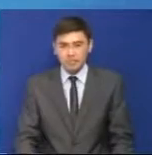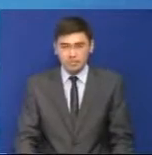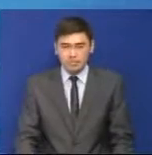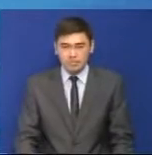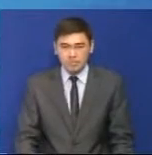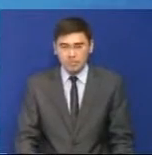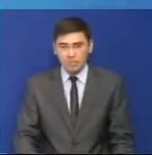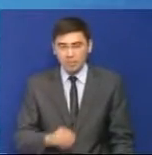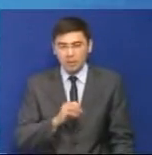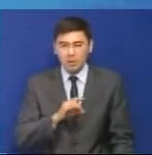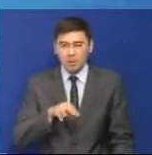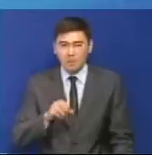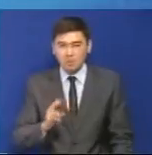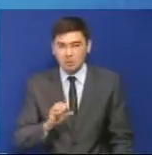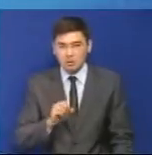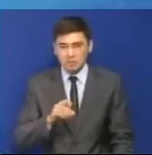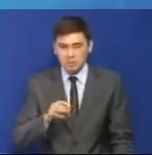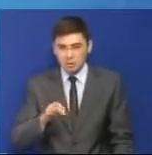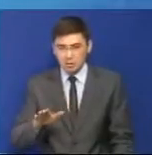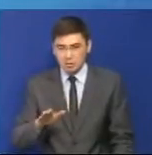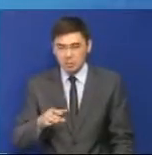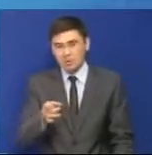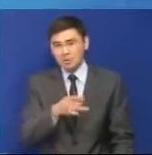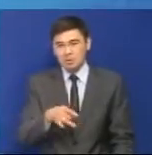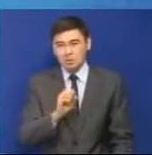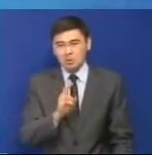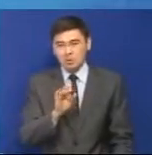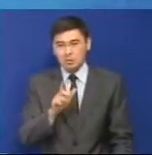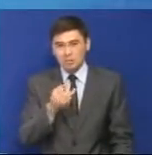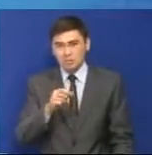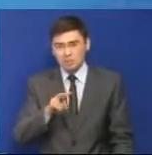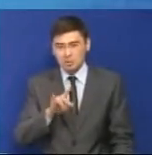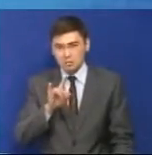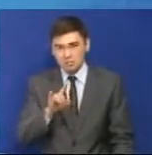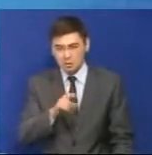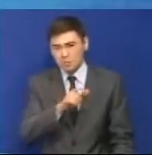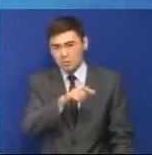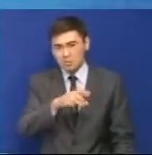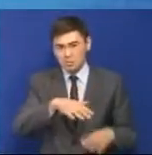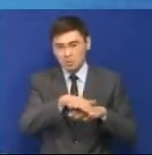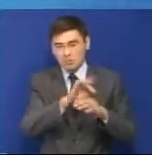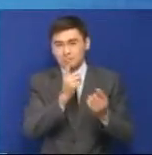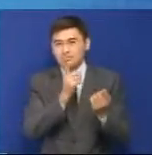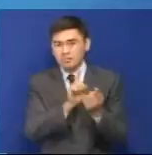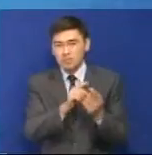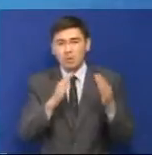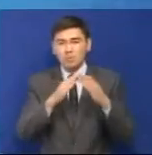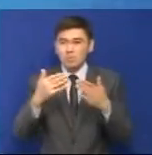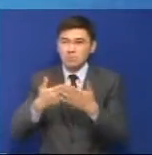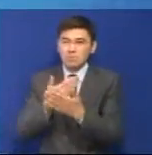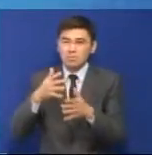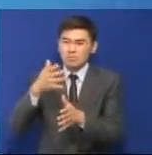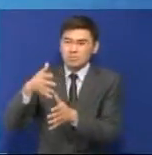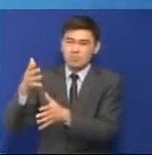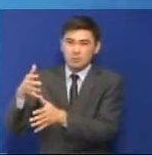Қала әкімі Ермак Сәлімов Қарағайлы шағын ауданының тұрғындарымен кездесті. Кездесу барысында жаңа тұрғын үйлерге коммуналдық